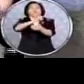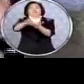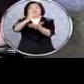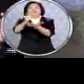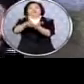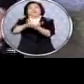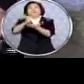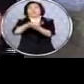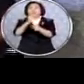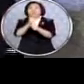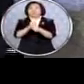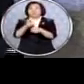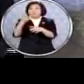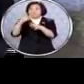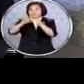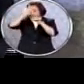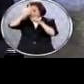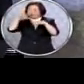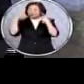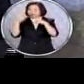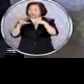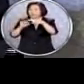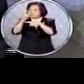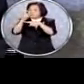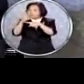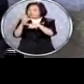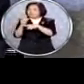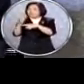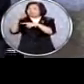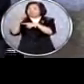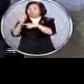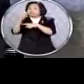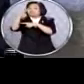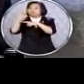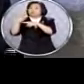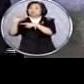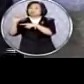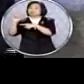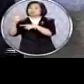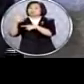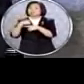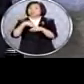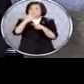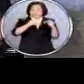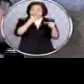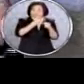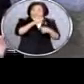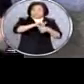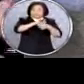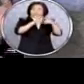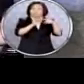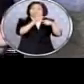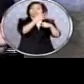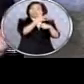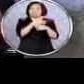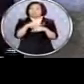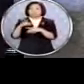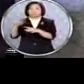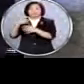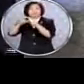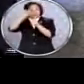从12%增加到46%，现在目前是50%，我们4年增加4个百分点，民进党